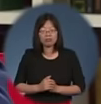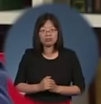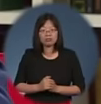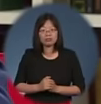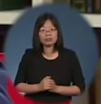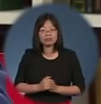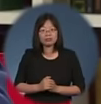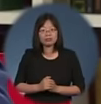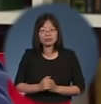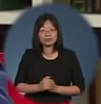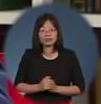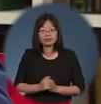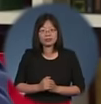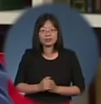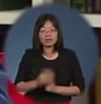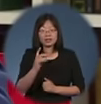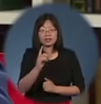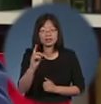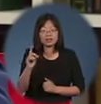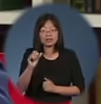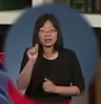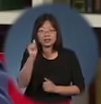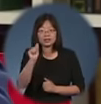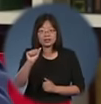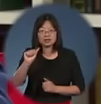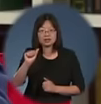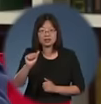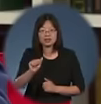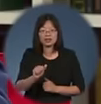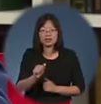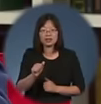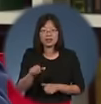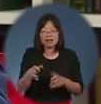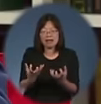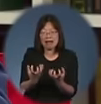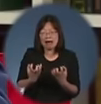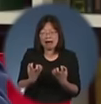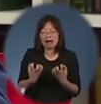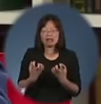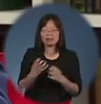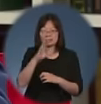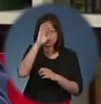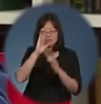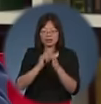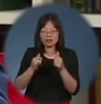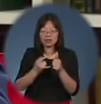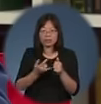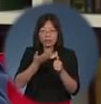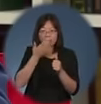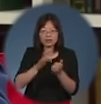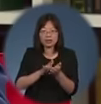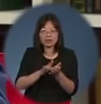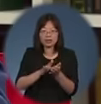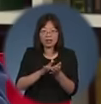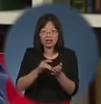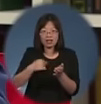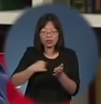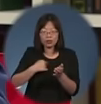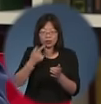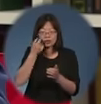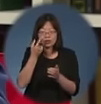부르더니음음 dds 그 그 한샘병 환자들이 먹는 약이었다 줘서